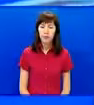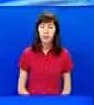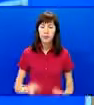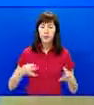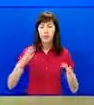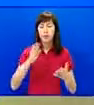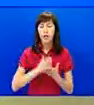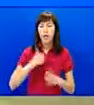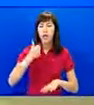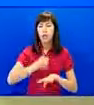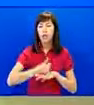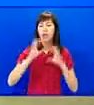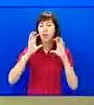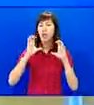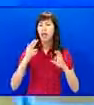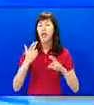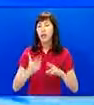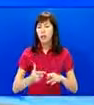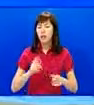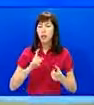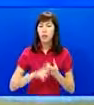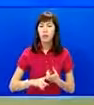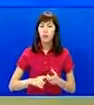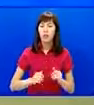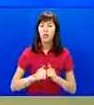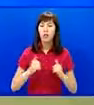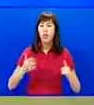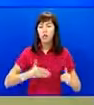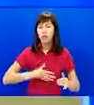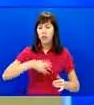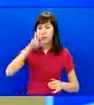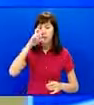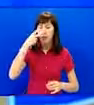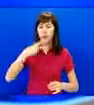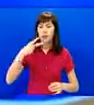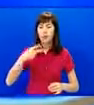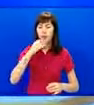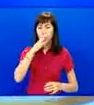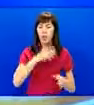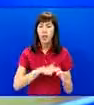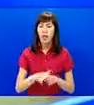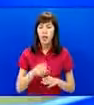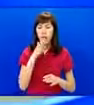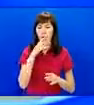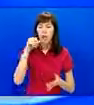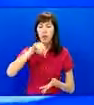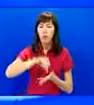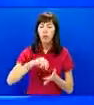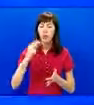Конституция является главным законом. С ней непрерывно связано развитие нашей страны. 22 года прошло с момента